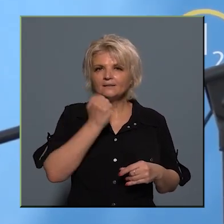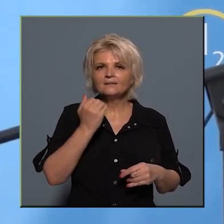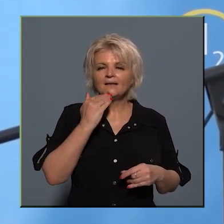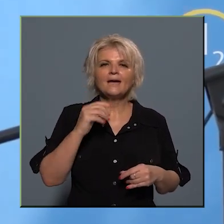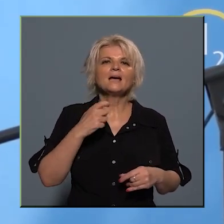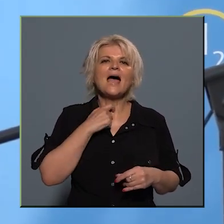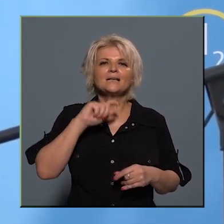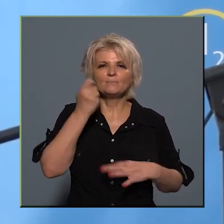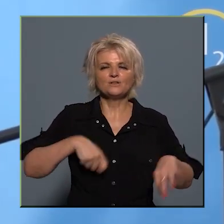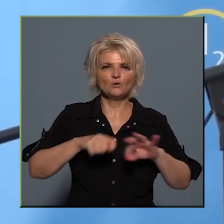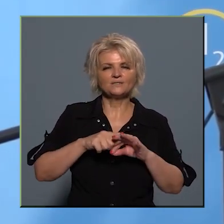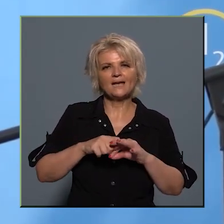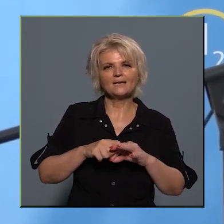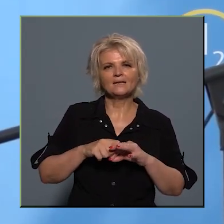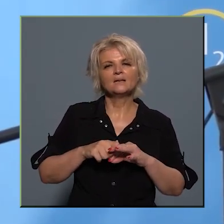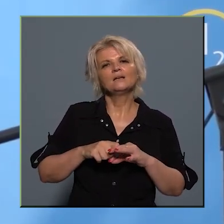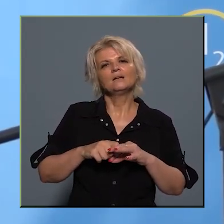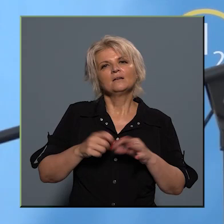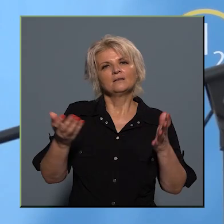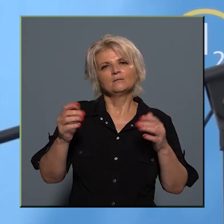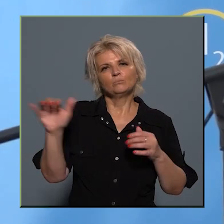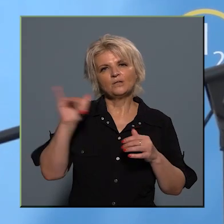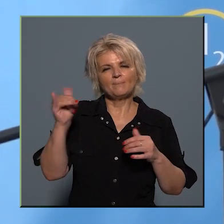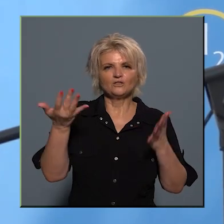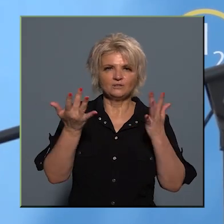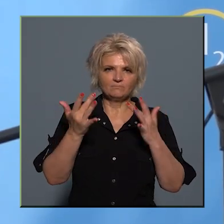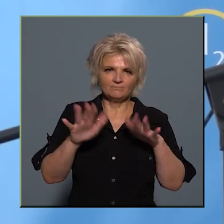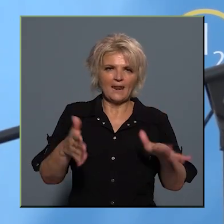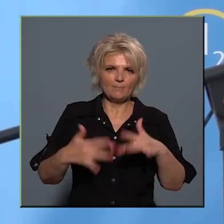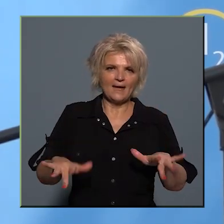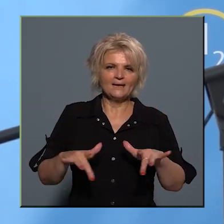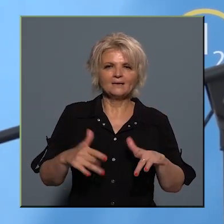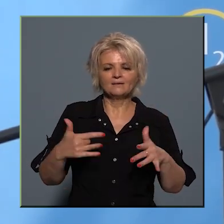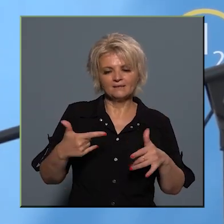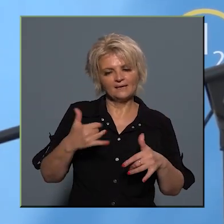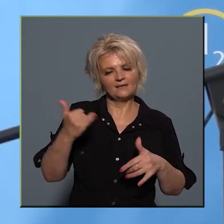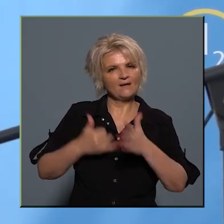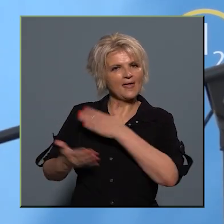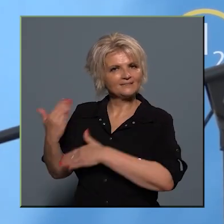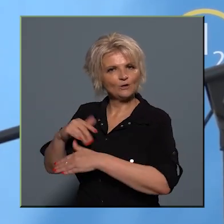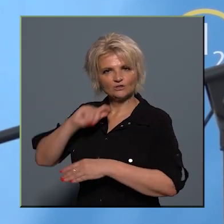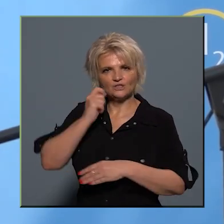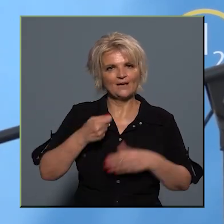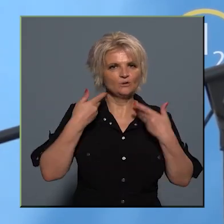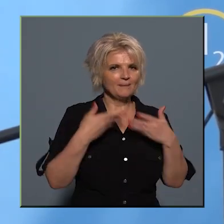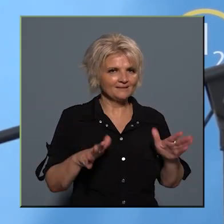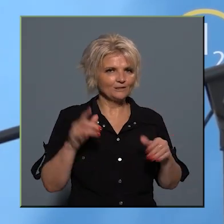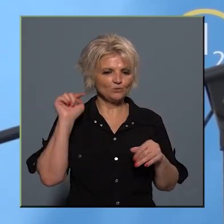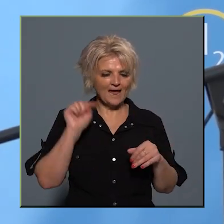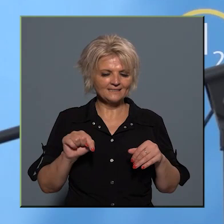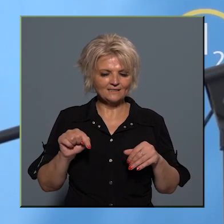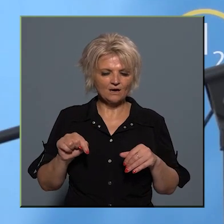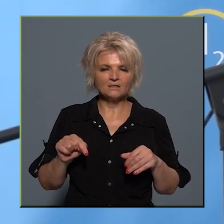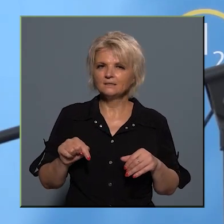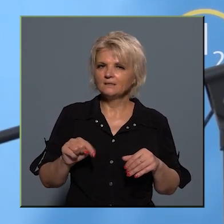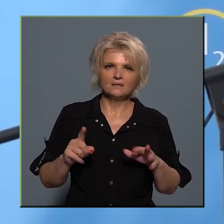budapesti telephelyén. Ami miatt nekünk fontos ez a helyszín, az az, hogy 2 évvel ezelőtt sikerült megnyitnunk ezt a egyelőre